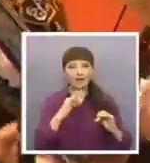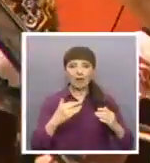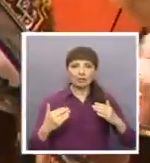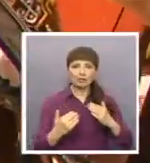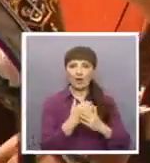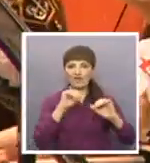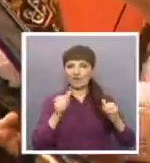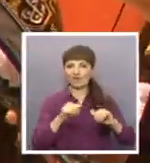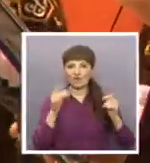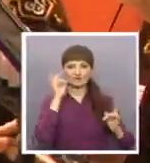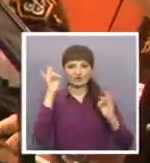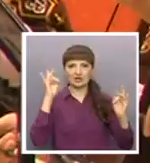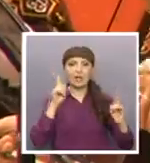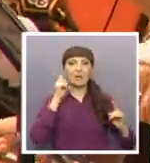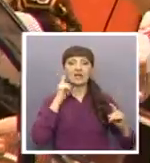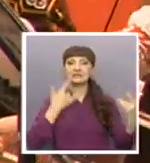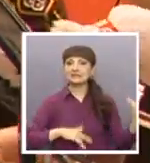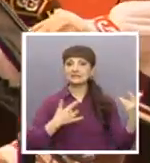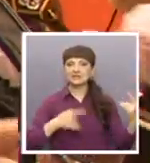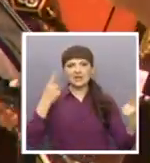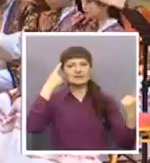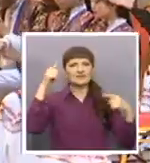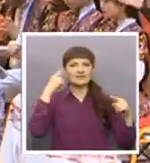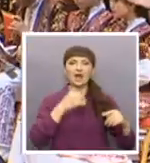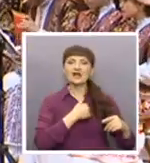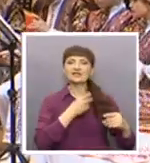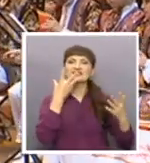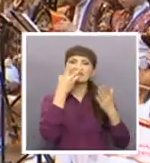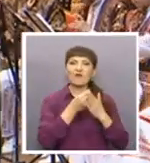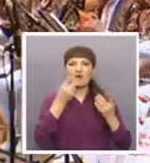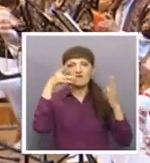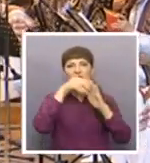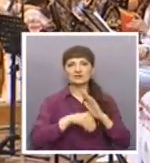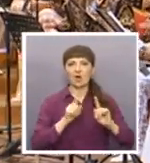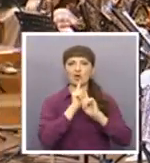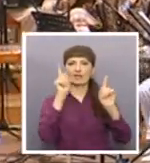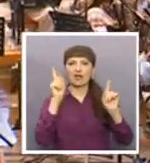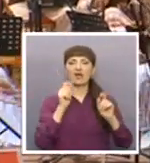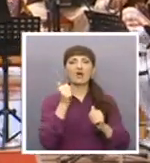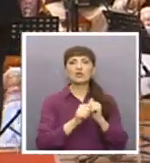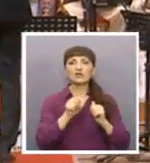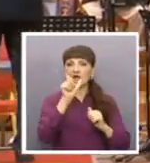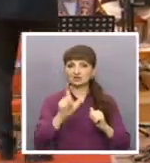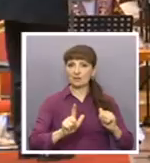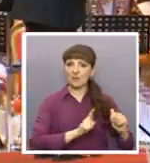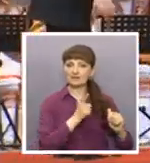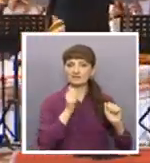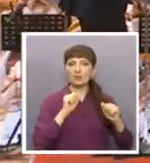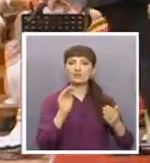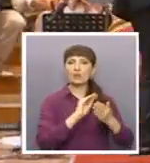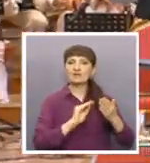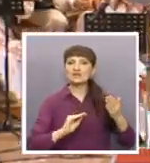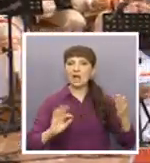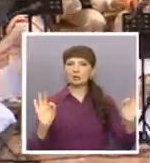новое звучание. Молодые исполнители импровизируют, желая привнести что-то свое, оригинальное. Но не каждый виртуоз кюйши способен написать